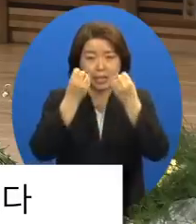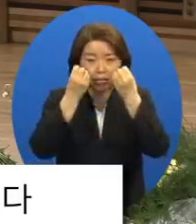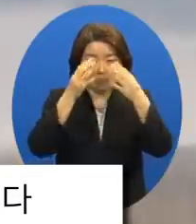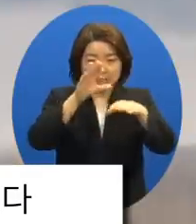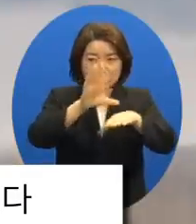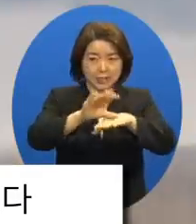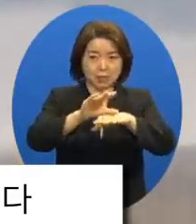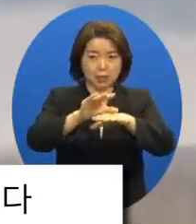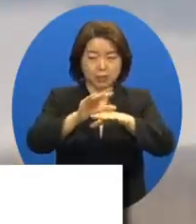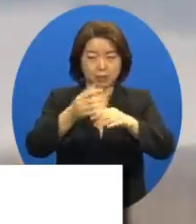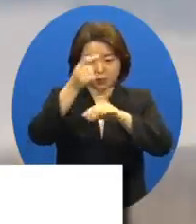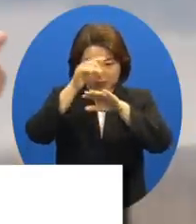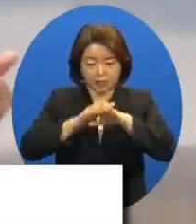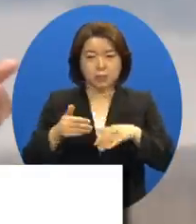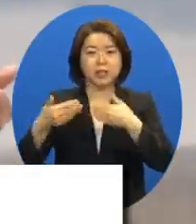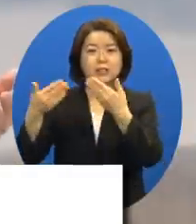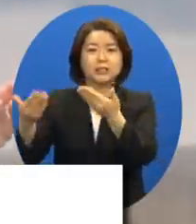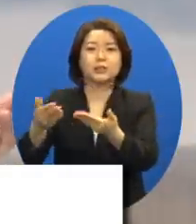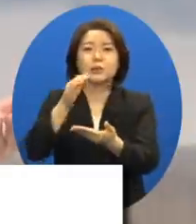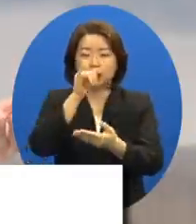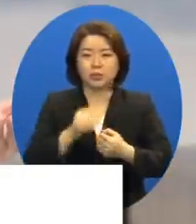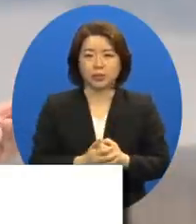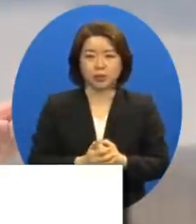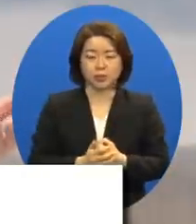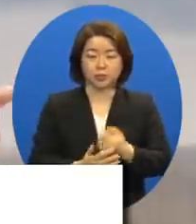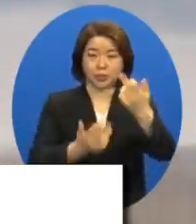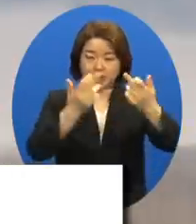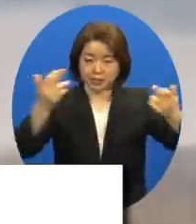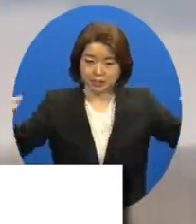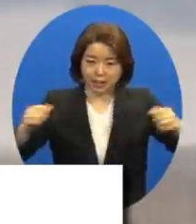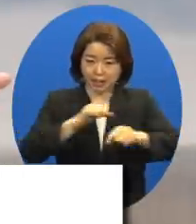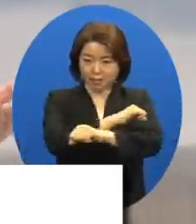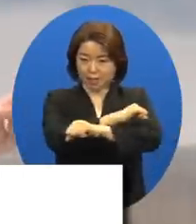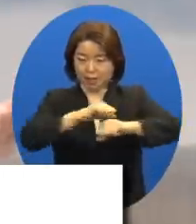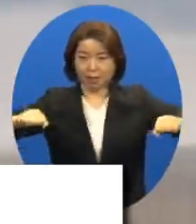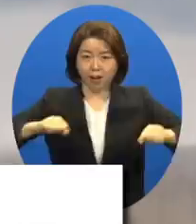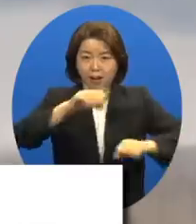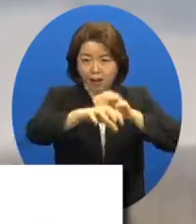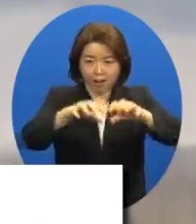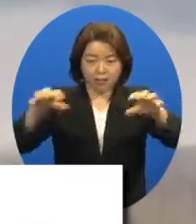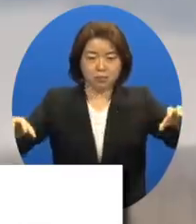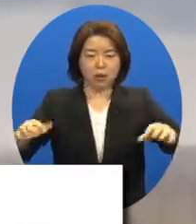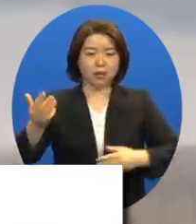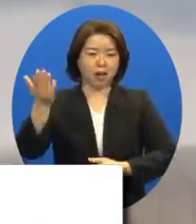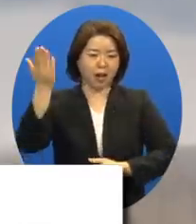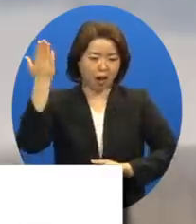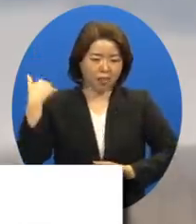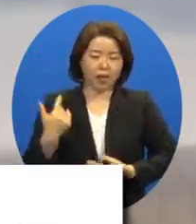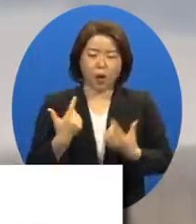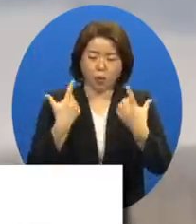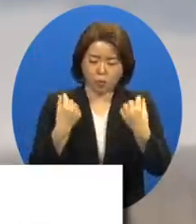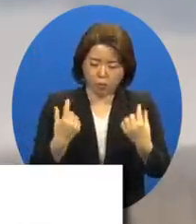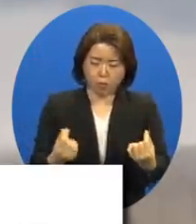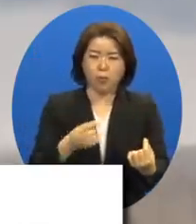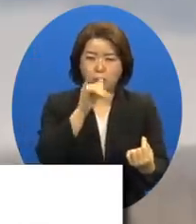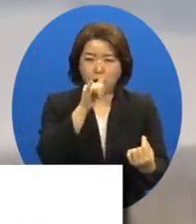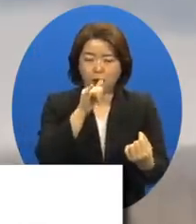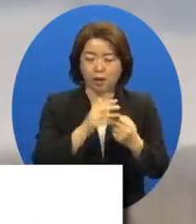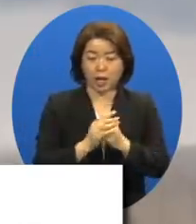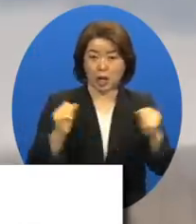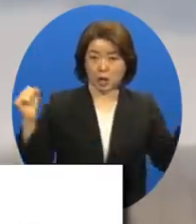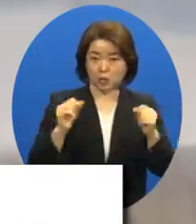드립니다 산과 들판은 아예 예년과 똑같습니다 뭐 추이는